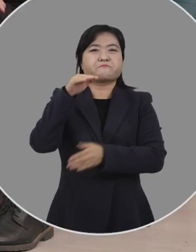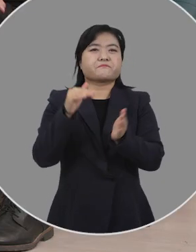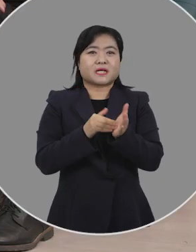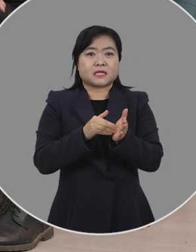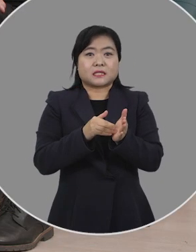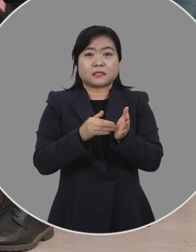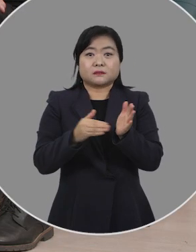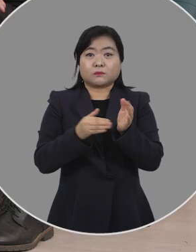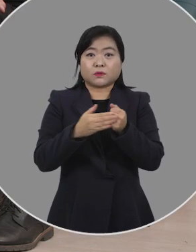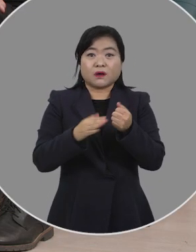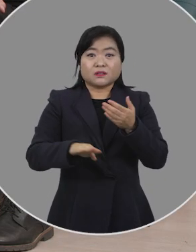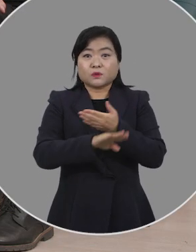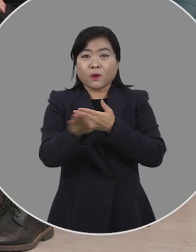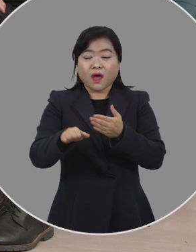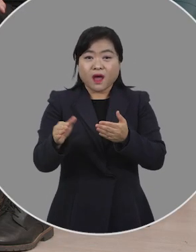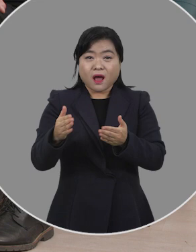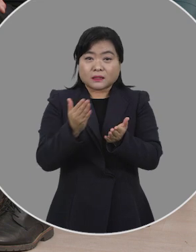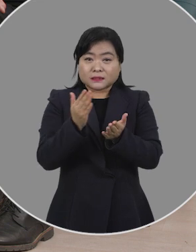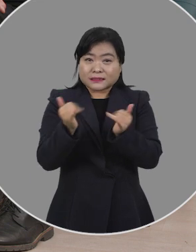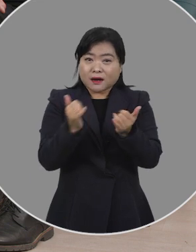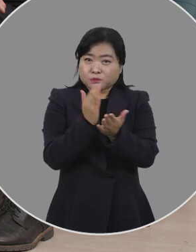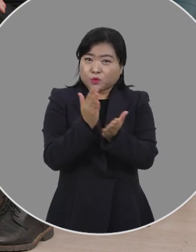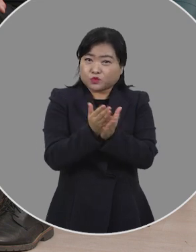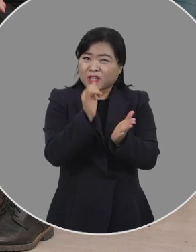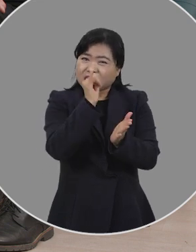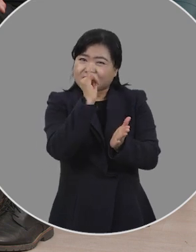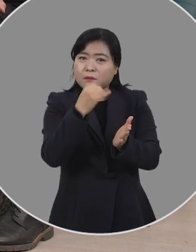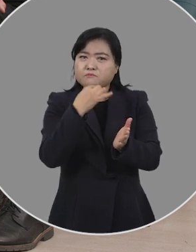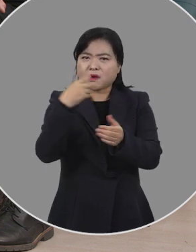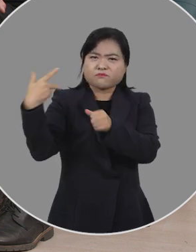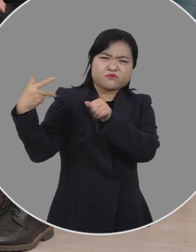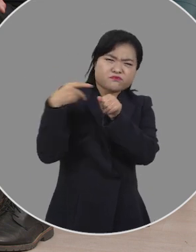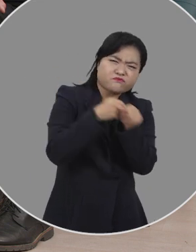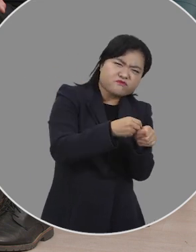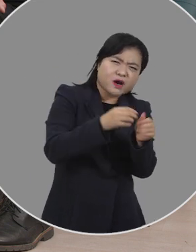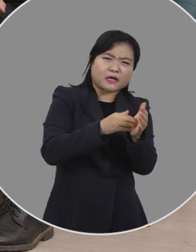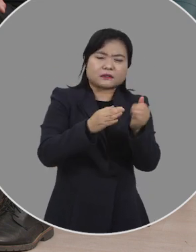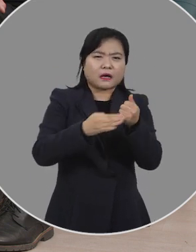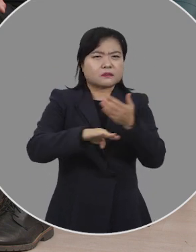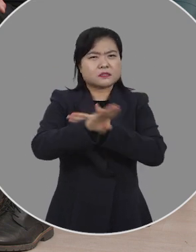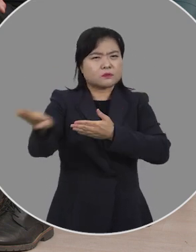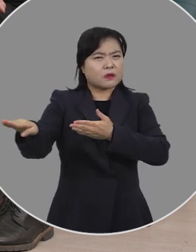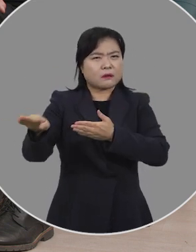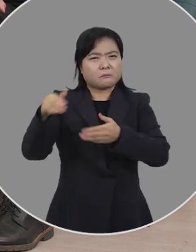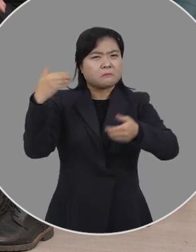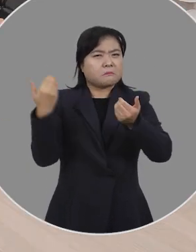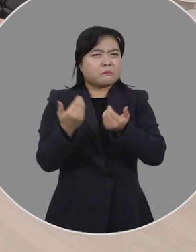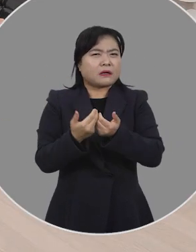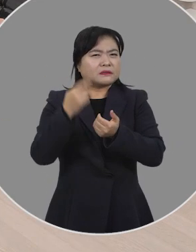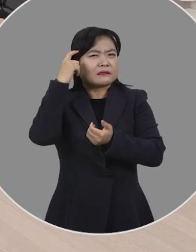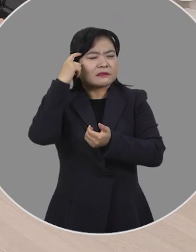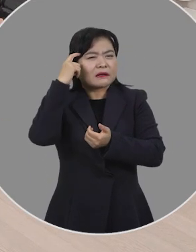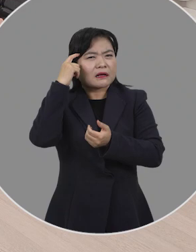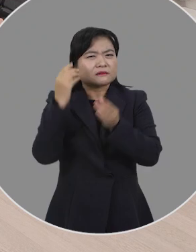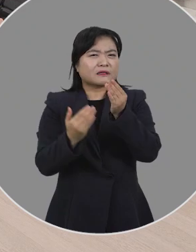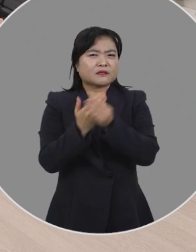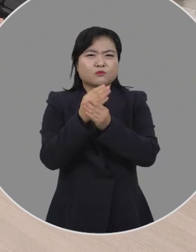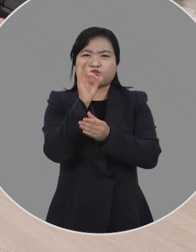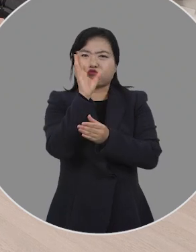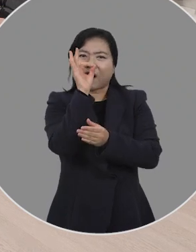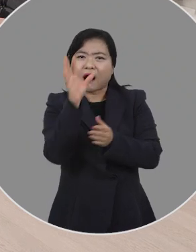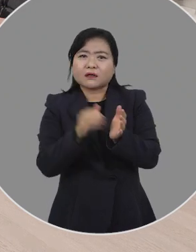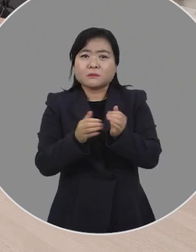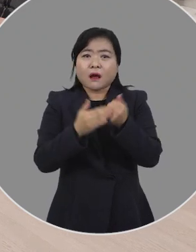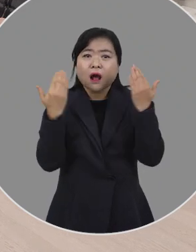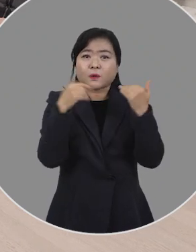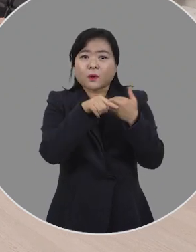외에 어떤 것도 생각해 본 적이 없죠. 학교에 가면 이리 와볼래? 해서 여기서부터